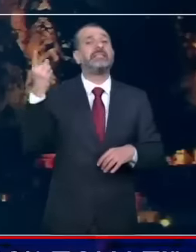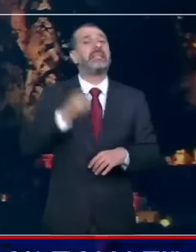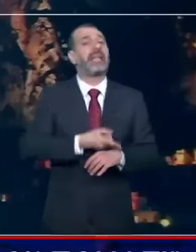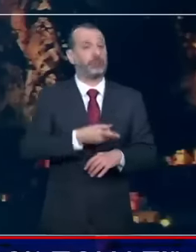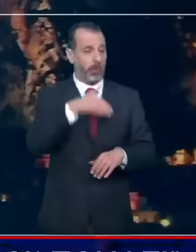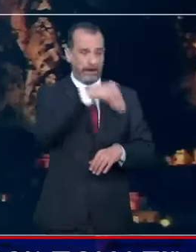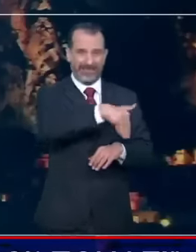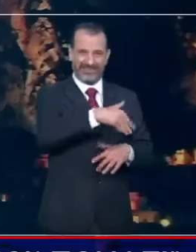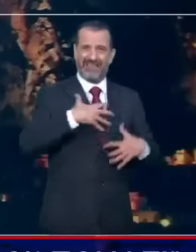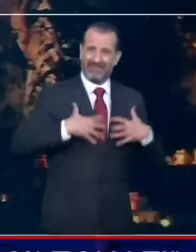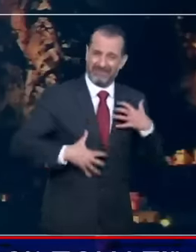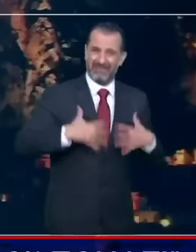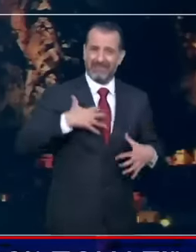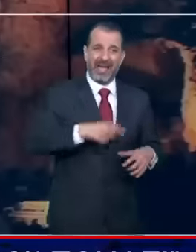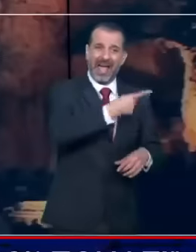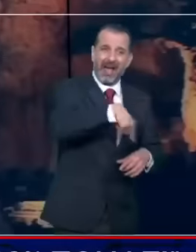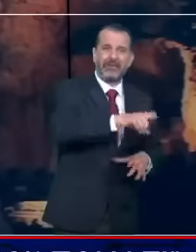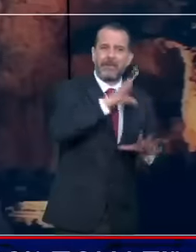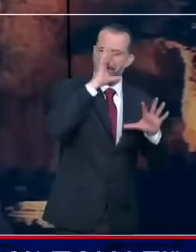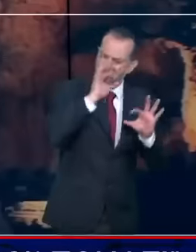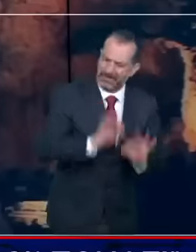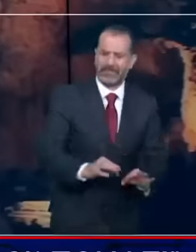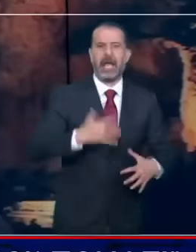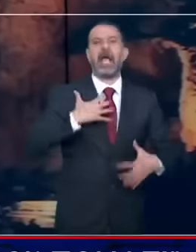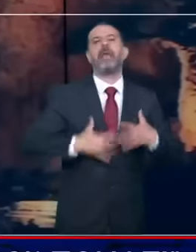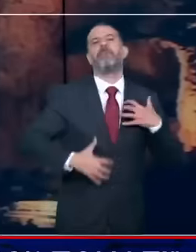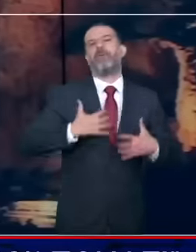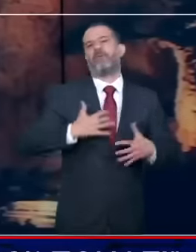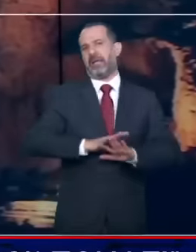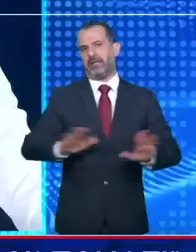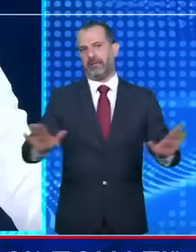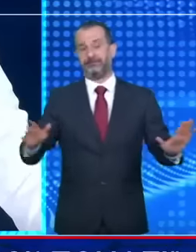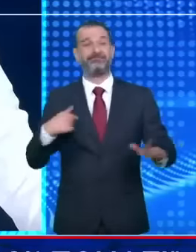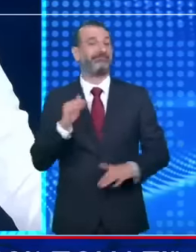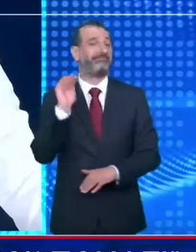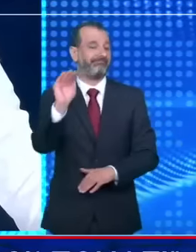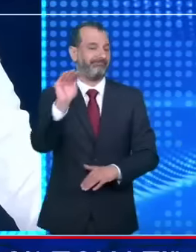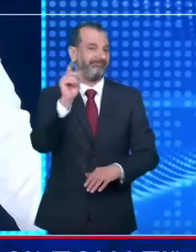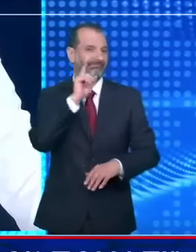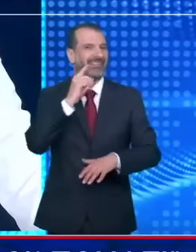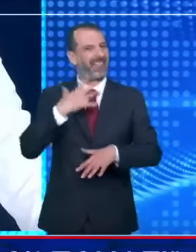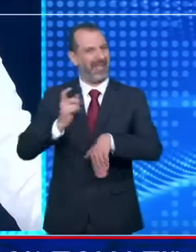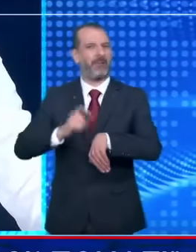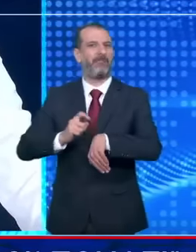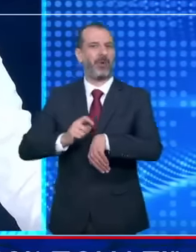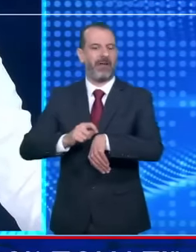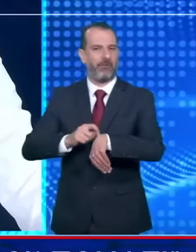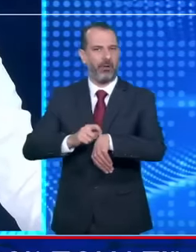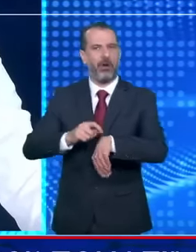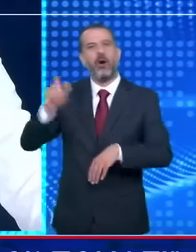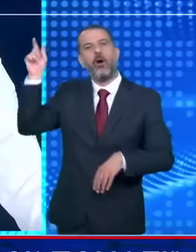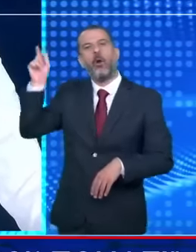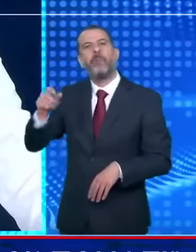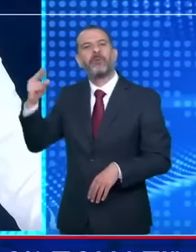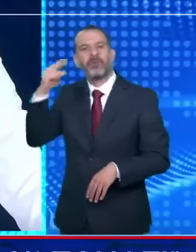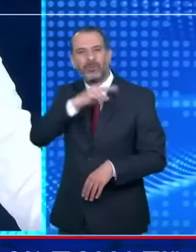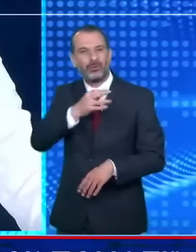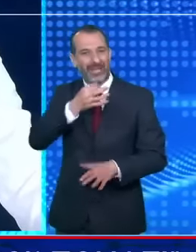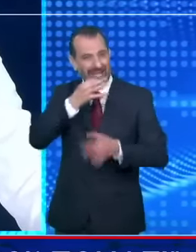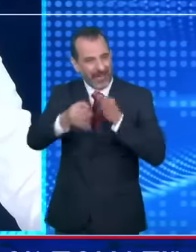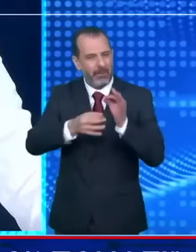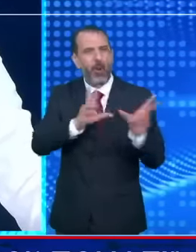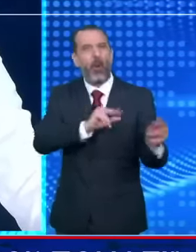που πραγματικά αγκόμαχα. Ο κύριος Πρωθυπουργός το είπε αυτό, και είπε αυτό σαν τους αγανακτισμένους. Ναι, ο κόσμος